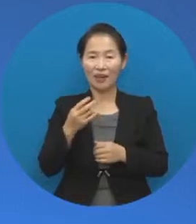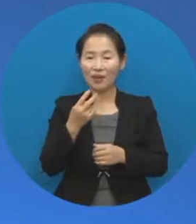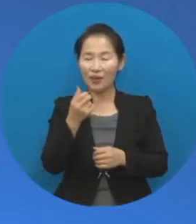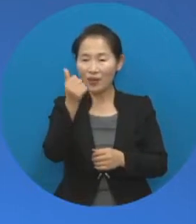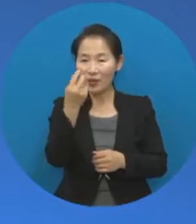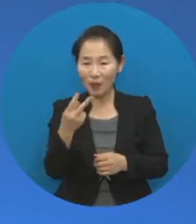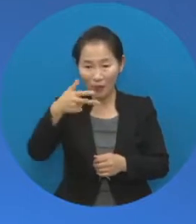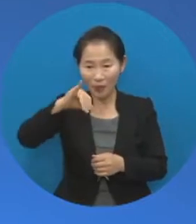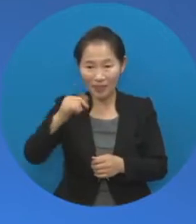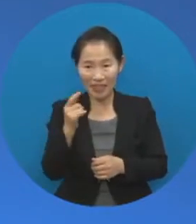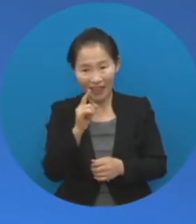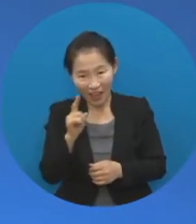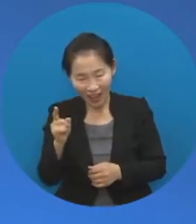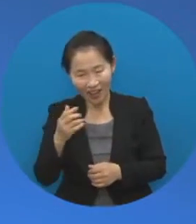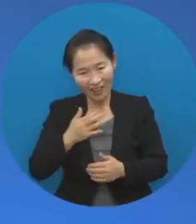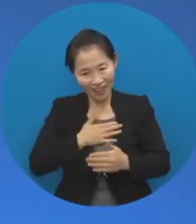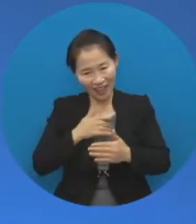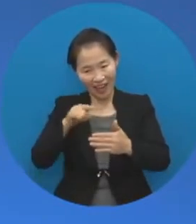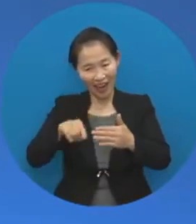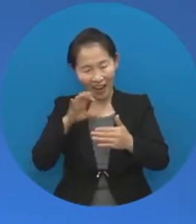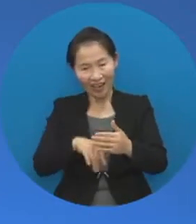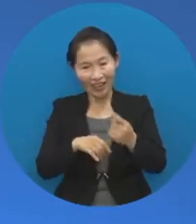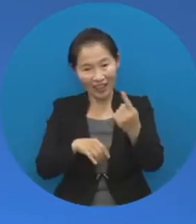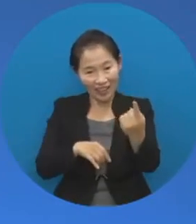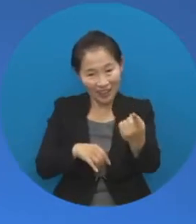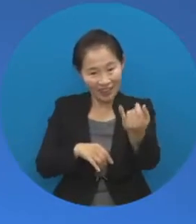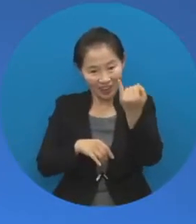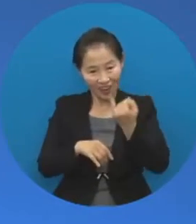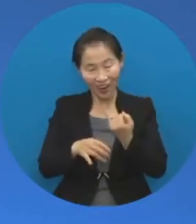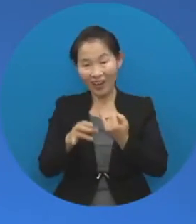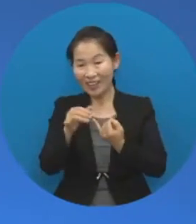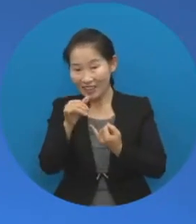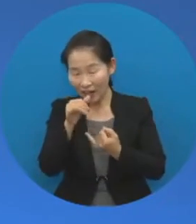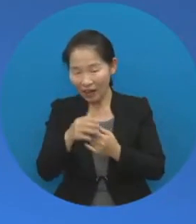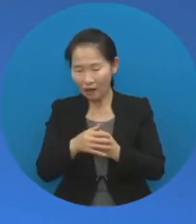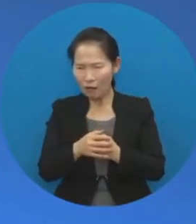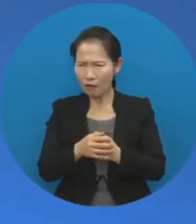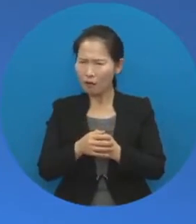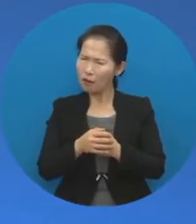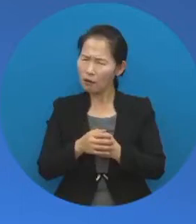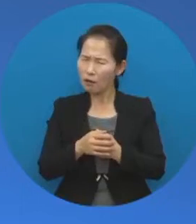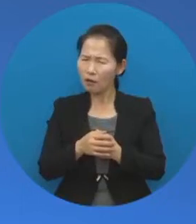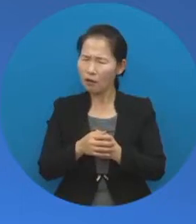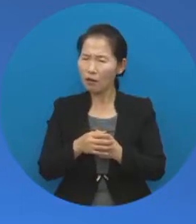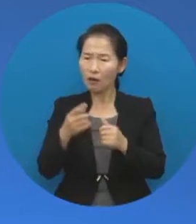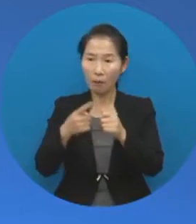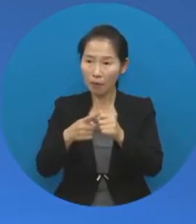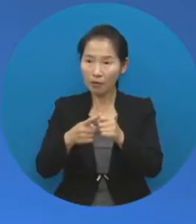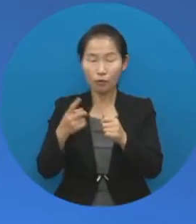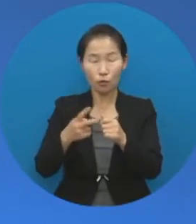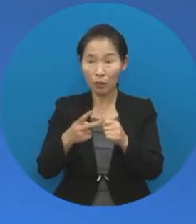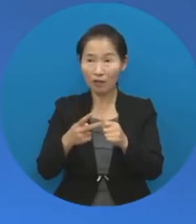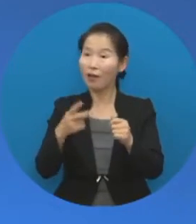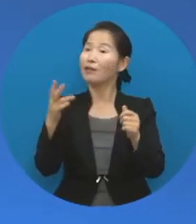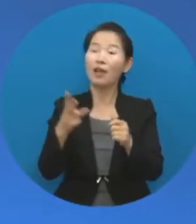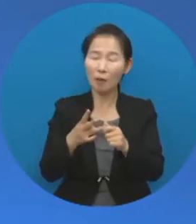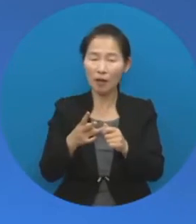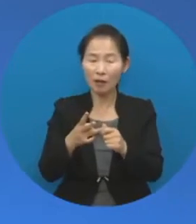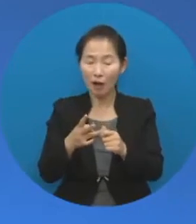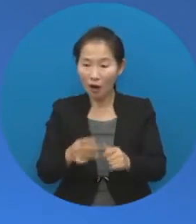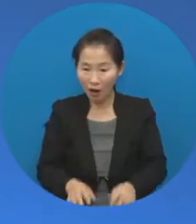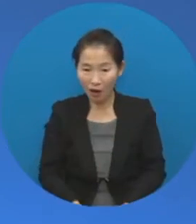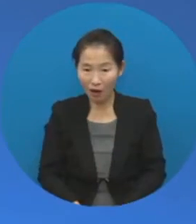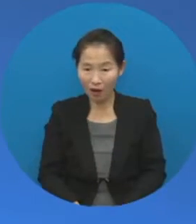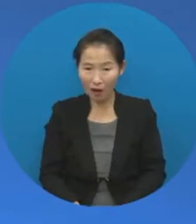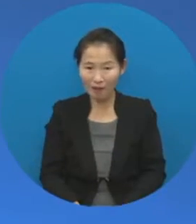거예요. 그래서 제가 다시 들어봤어요. 내 안에 너 있다 세 번을 그러시는 거예요. 제가 이제 오늘